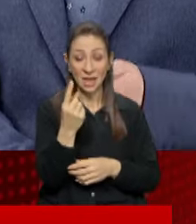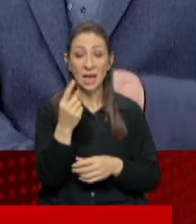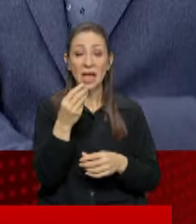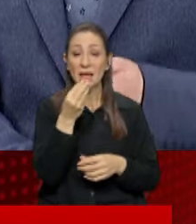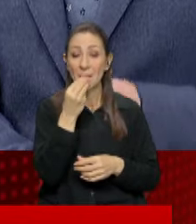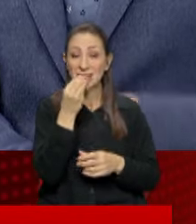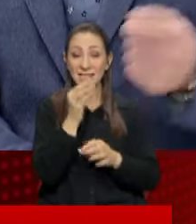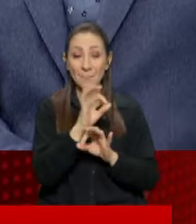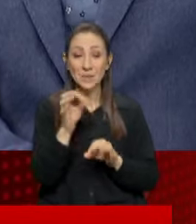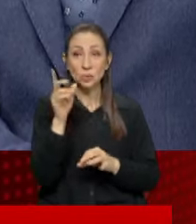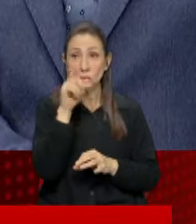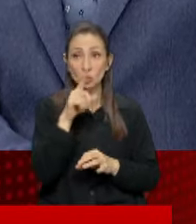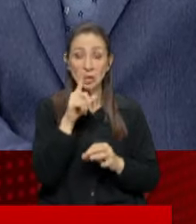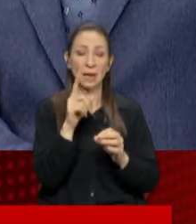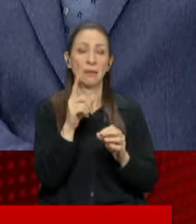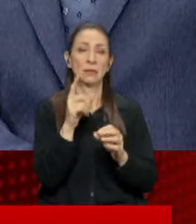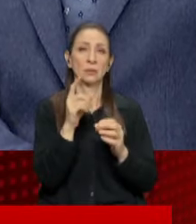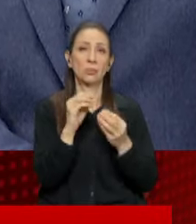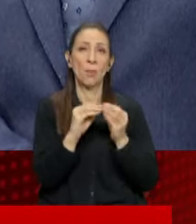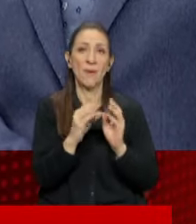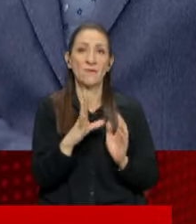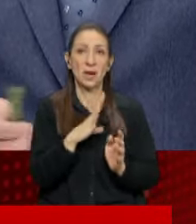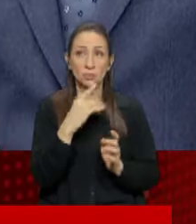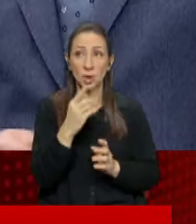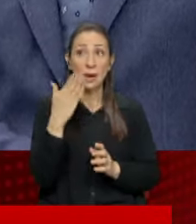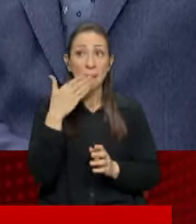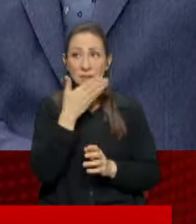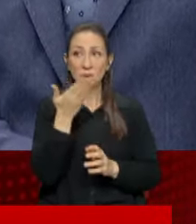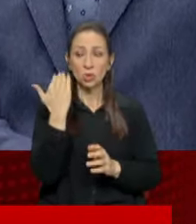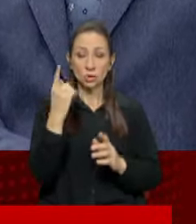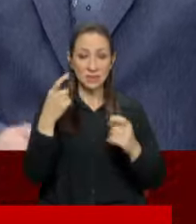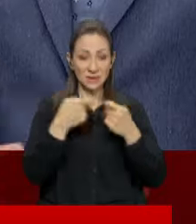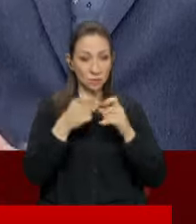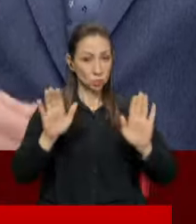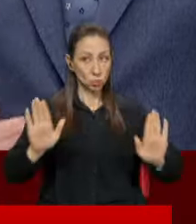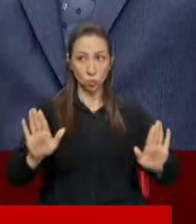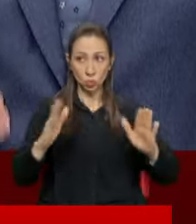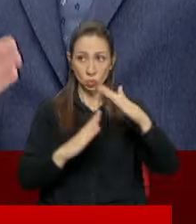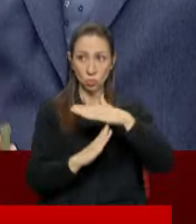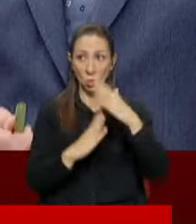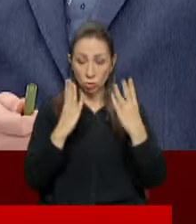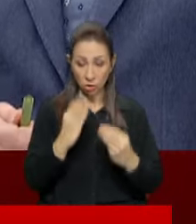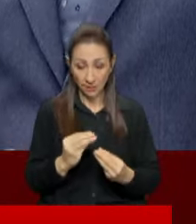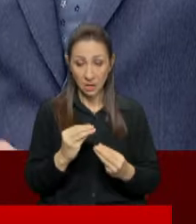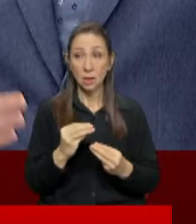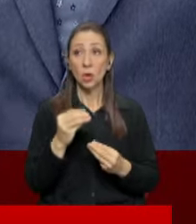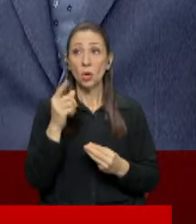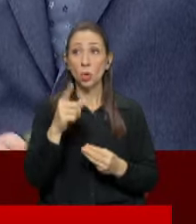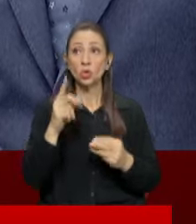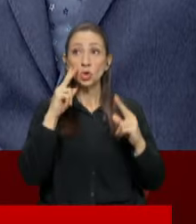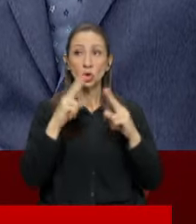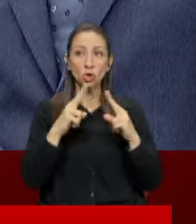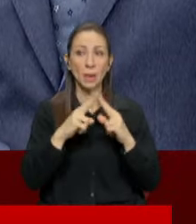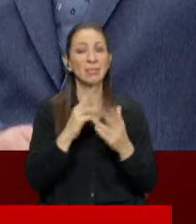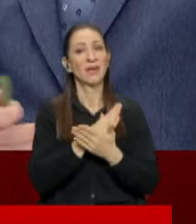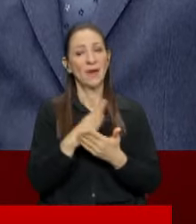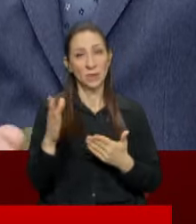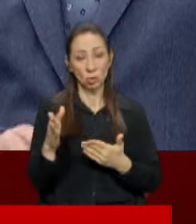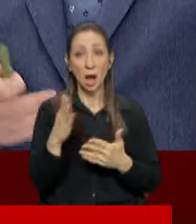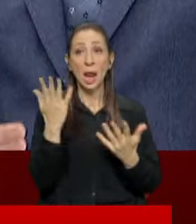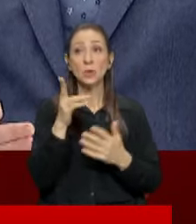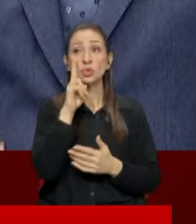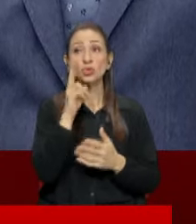akut yetersiz beslenme sorunuyla karşı karşıya diye. Ramazan öncesi bir ateşkes olacak mı ya da Ramazan boyunca bir ateşkes olacak mı? Onun görüşmeleri devam ediyor.